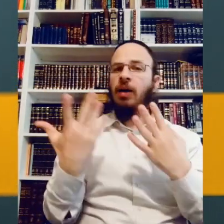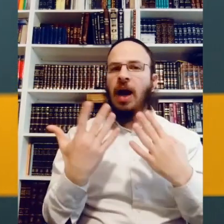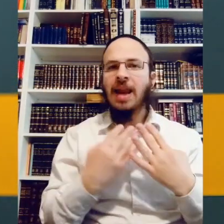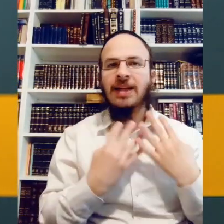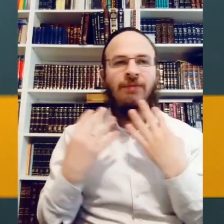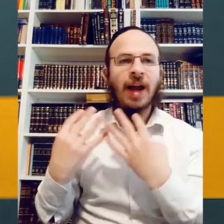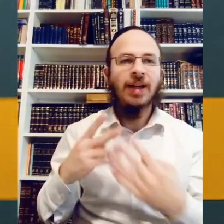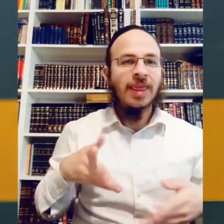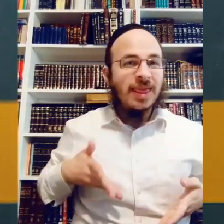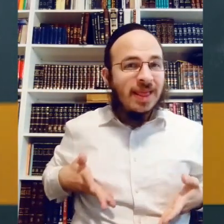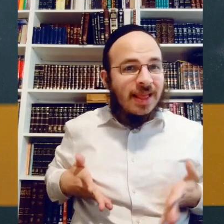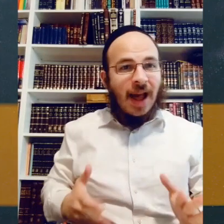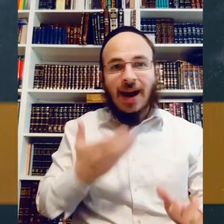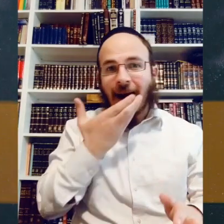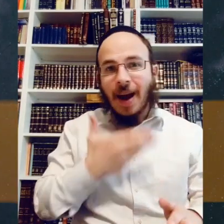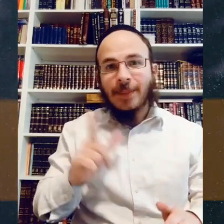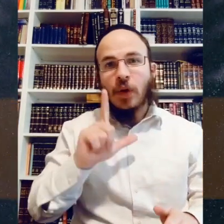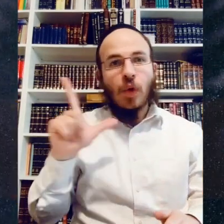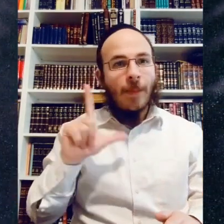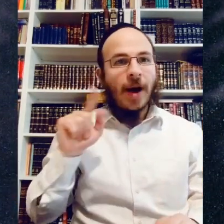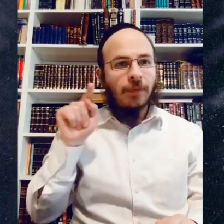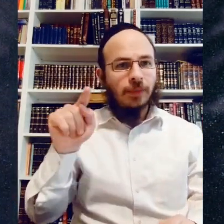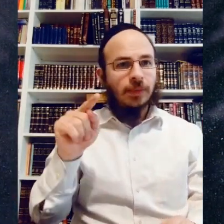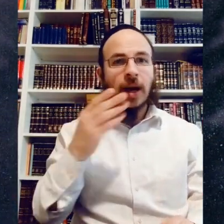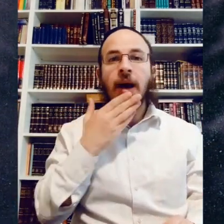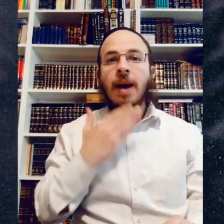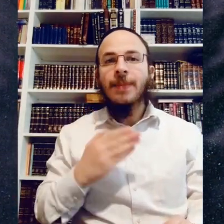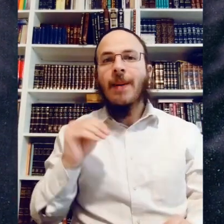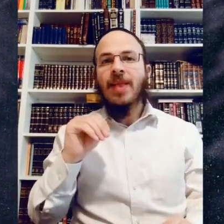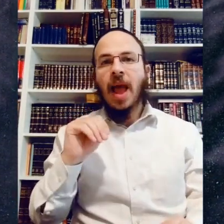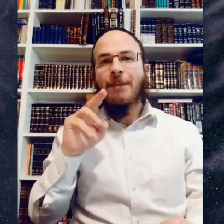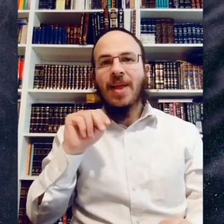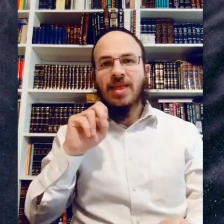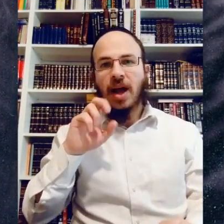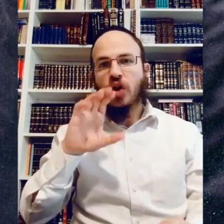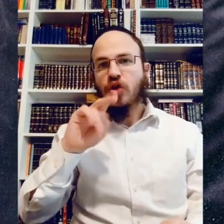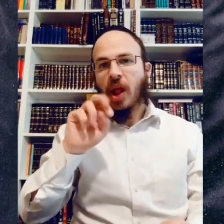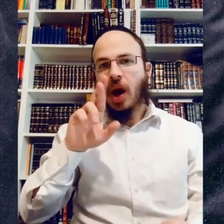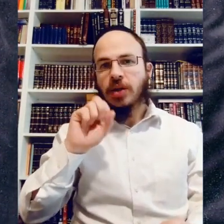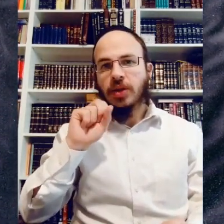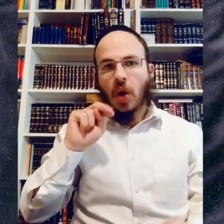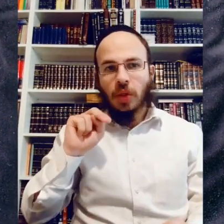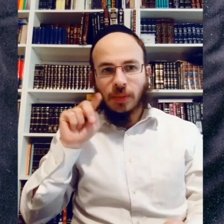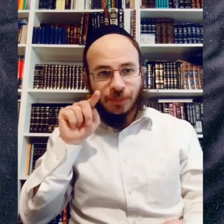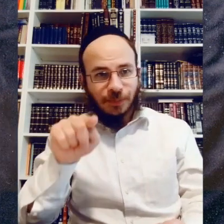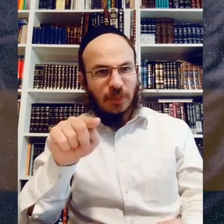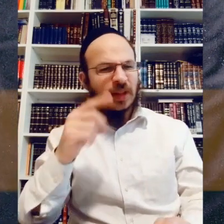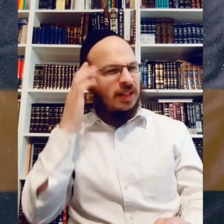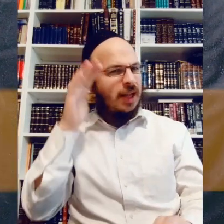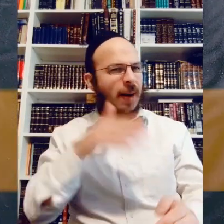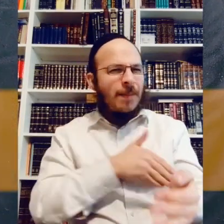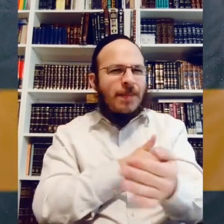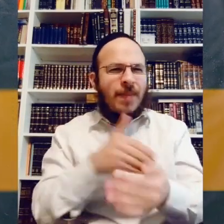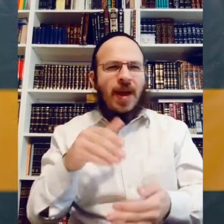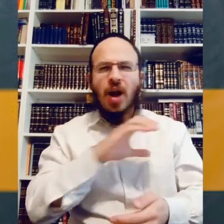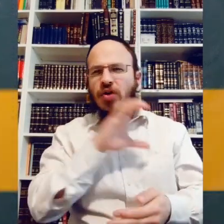Nissan, anniversaire de la naissance du Rabbi de Lubavitch, Rabbi Menachem Mendel Schneerson, celui que des milliers,